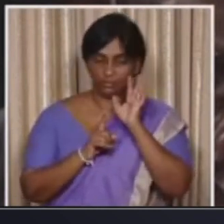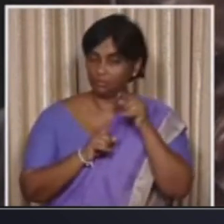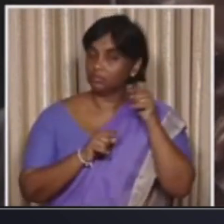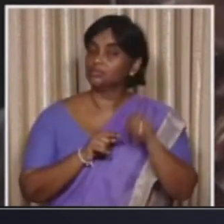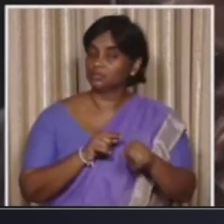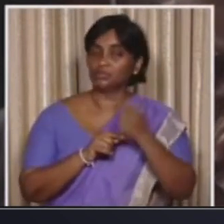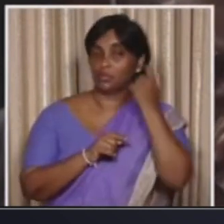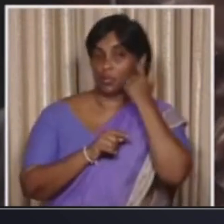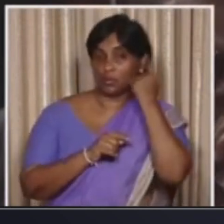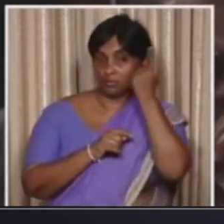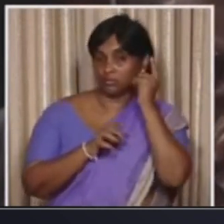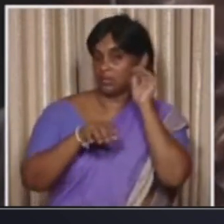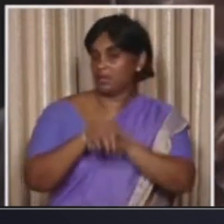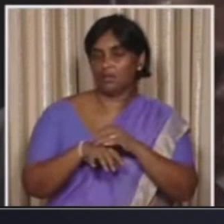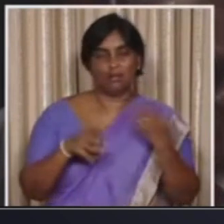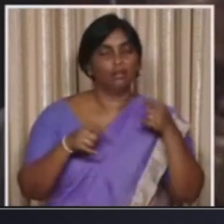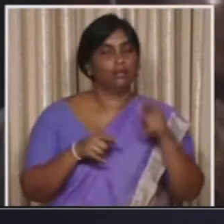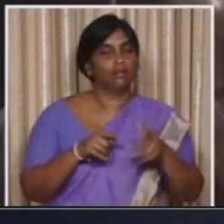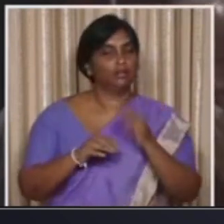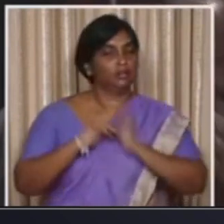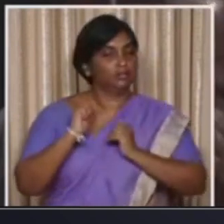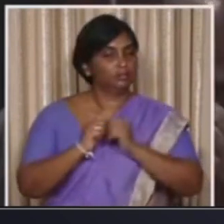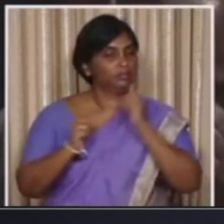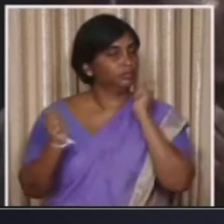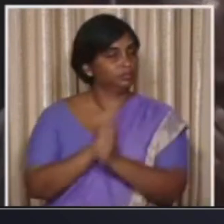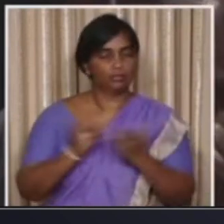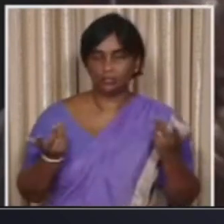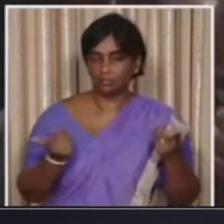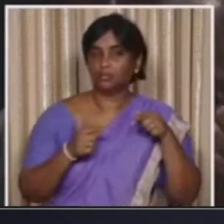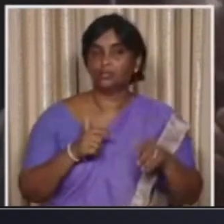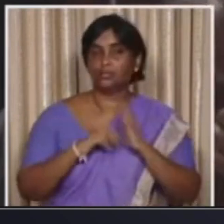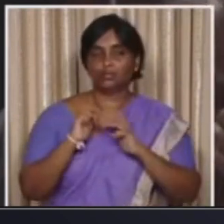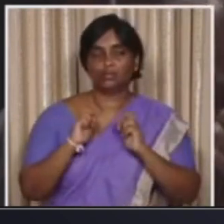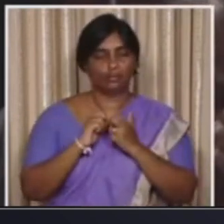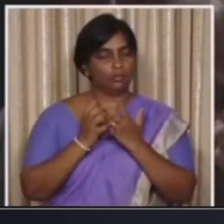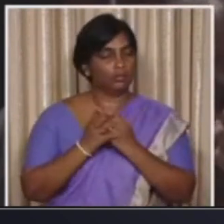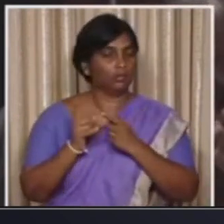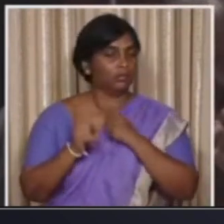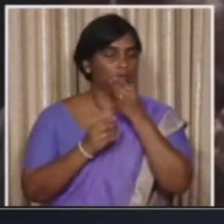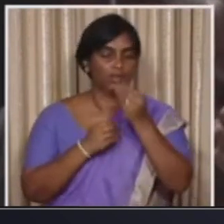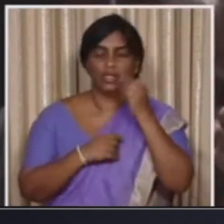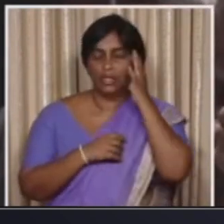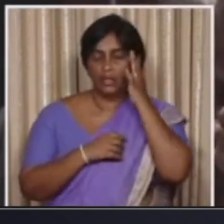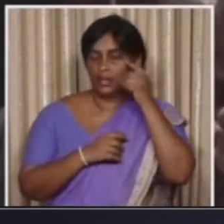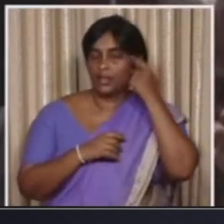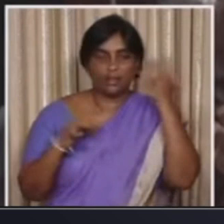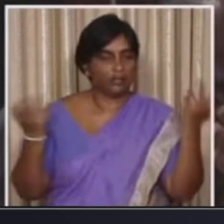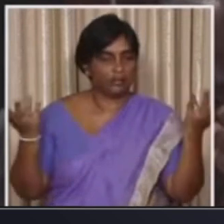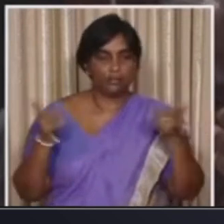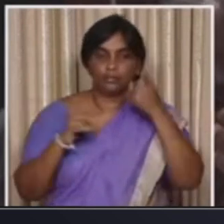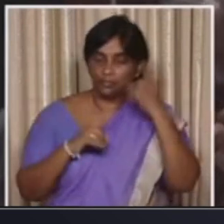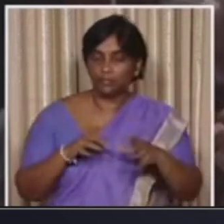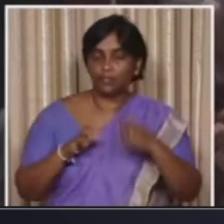me mahamula karu allan natua, me kramawe dewanas kran natua, me kada wisan dun dewa kilapi kianwa tiine kingwa titani ne.